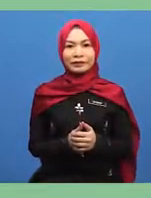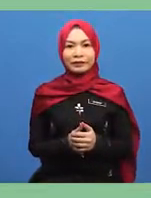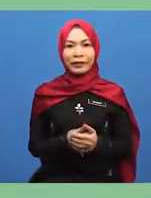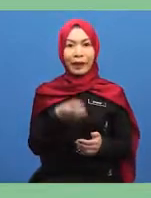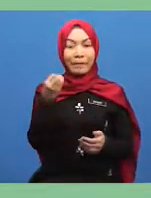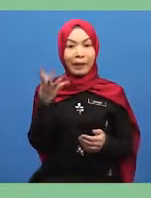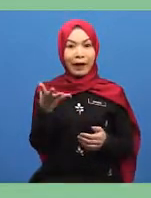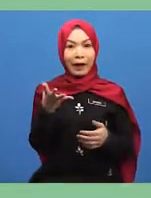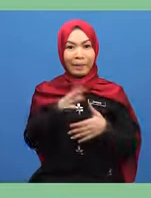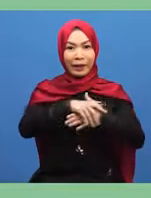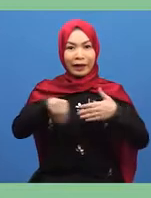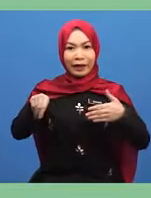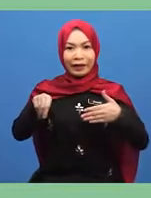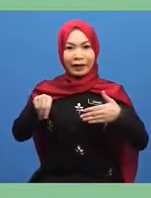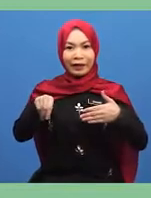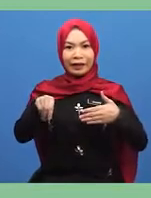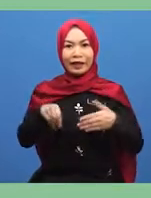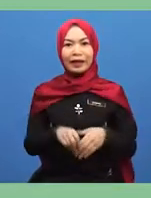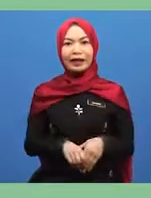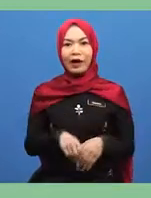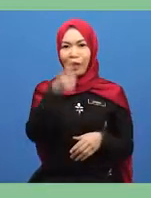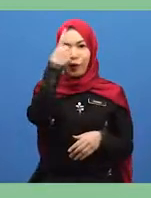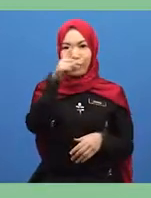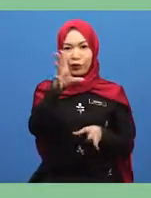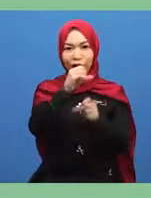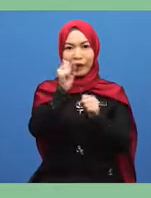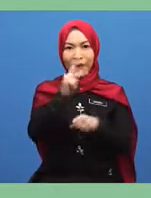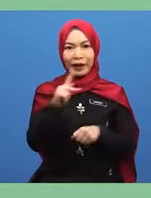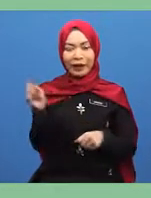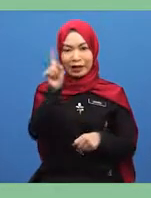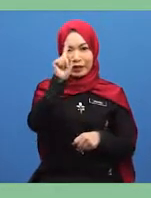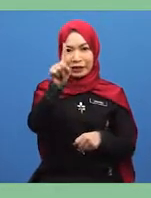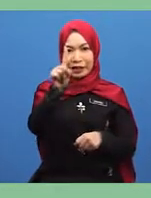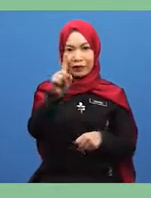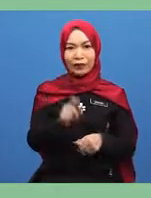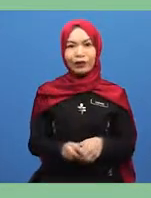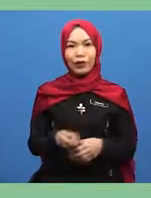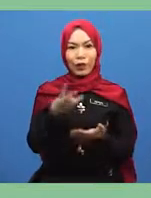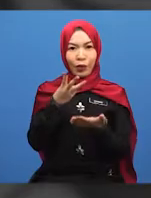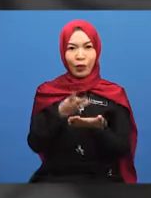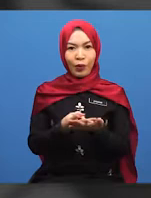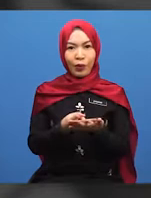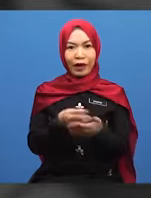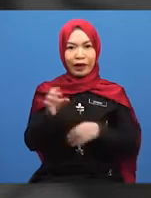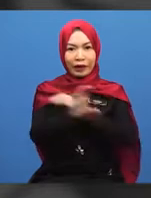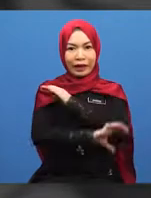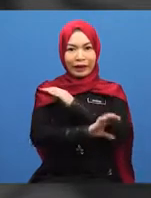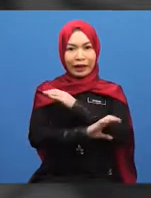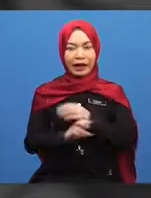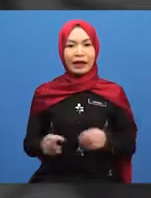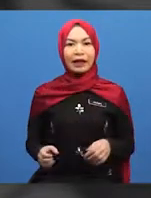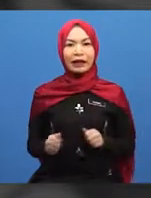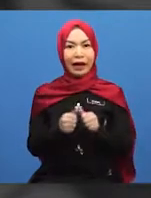ringgit Malaysia yang diperlukan untuk mendapatkan satu unit mata wang negara asing. Kadar pertukaran